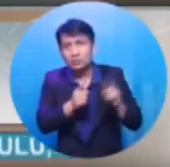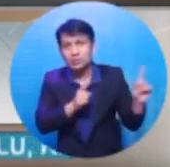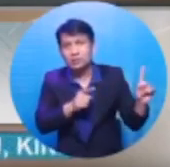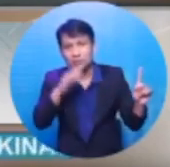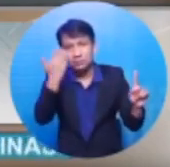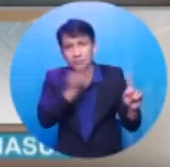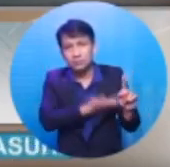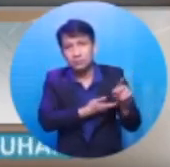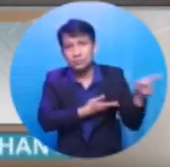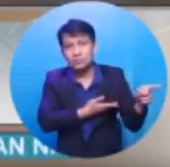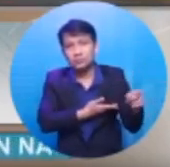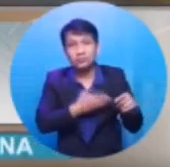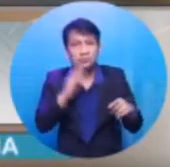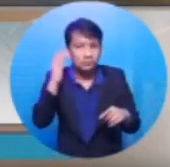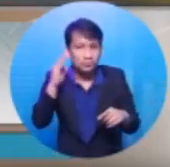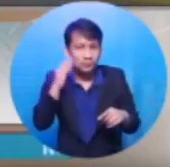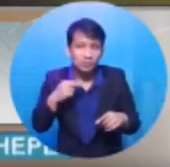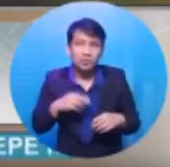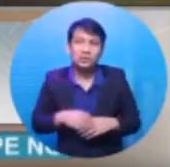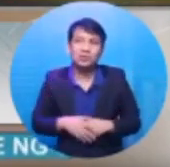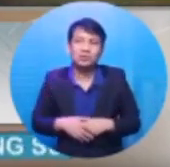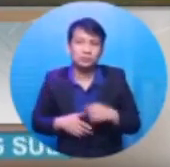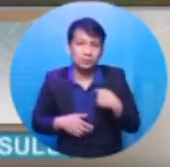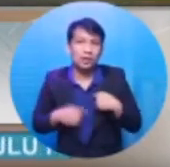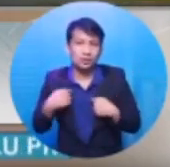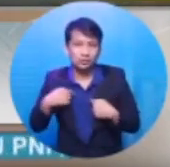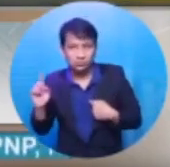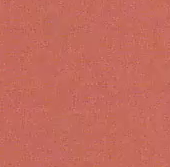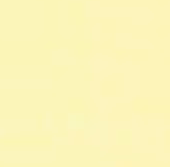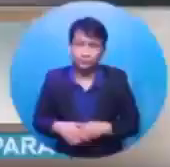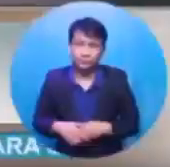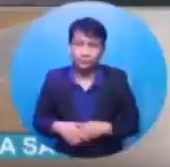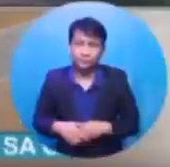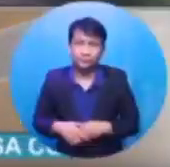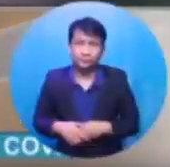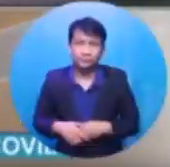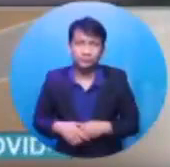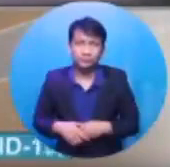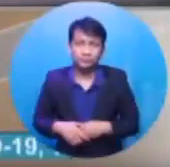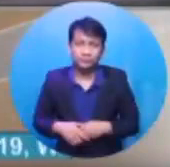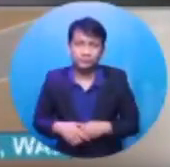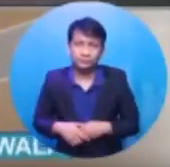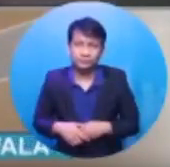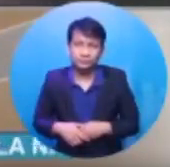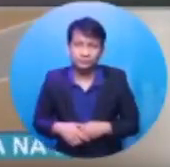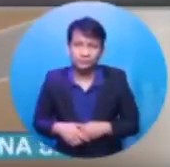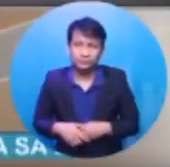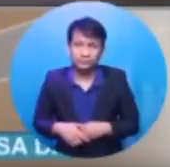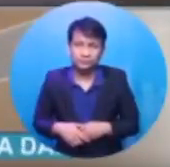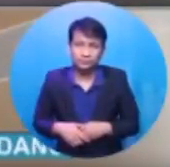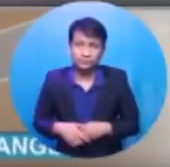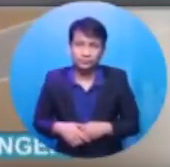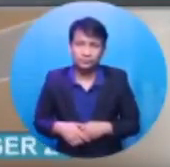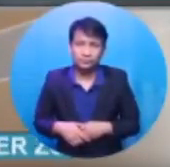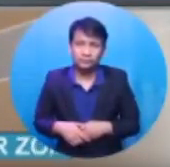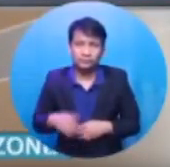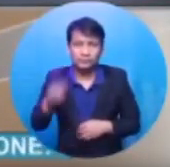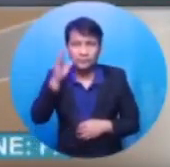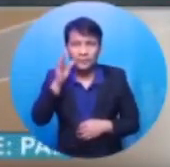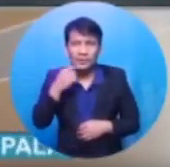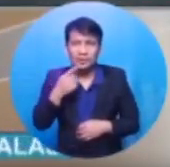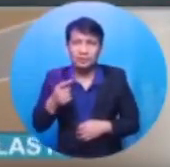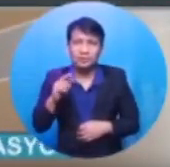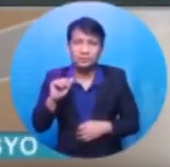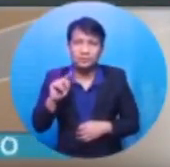daw po yung anak ko at saka yung pinsan ko at pamangkin. Okay. Kaya po ako napapunta doon, sir. Sir Charlie. Hello po, sir. Pakisabi naman po sa inyong mga